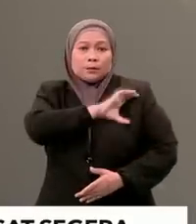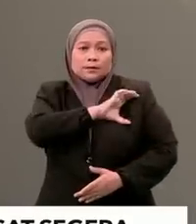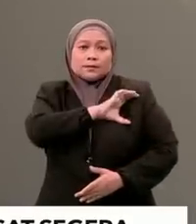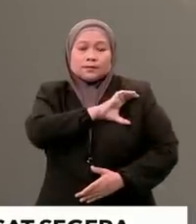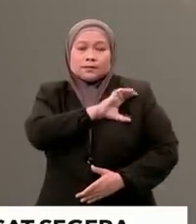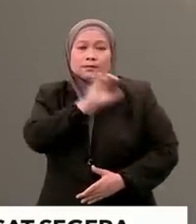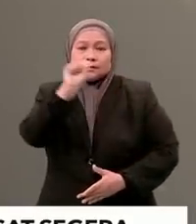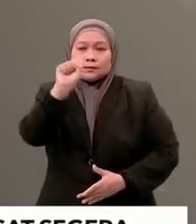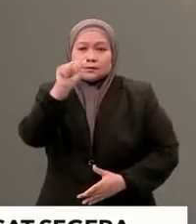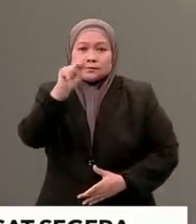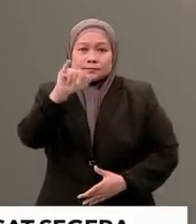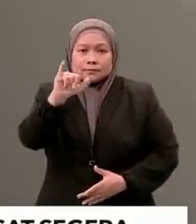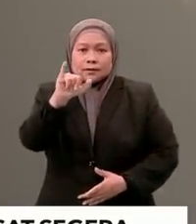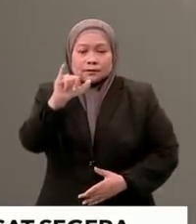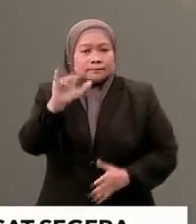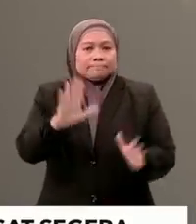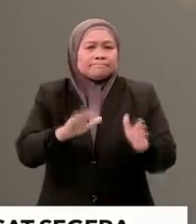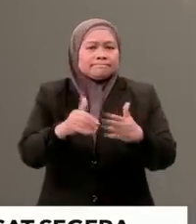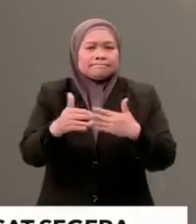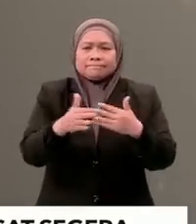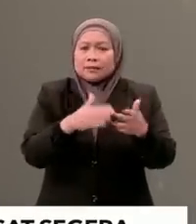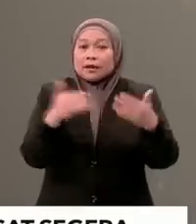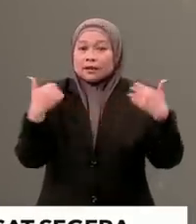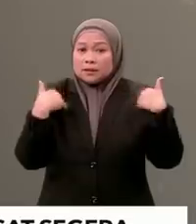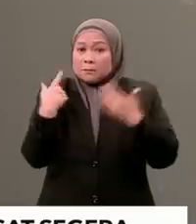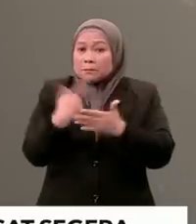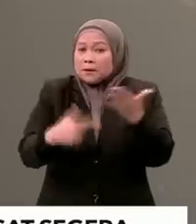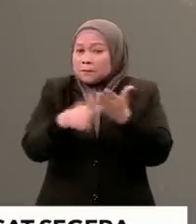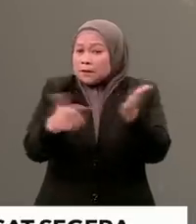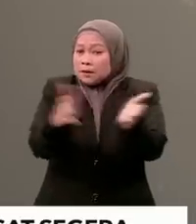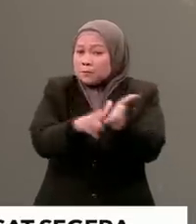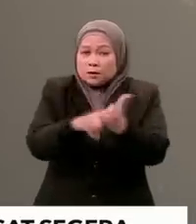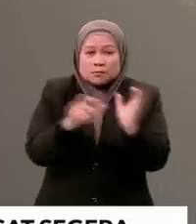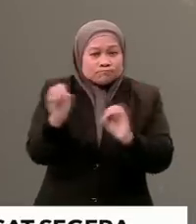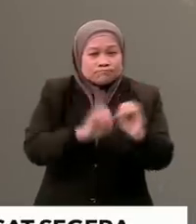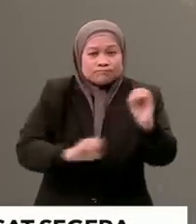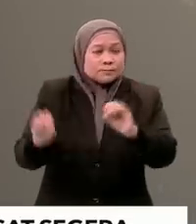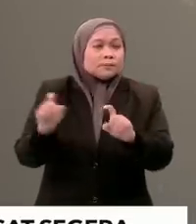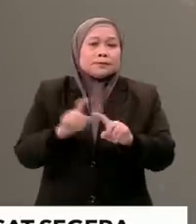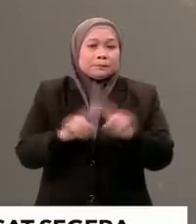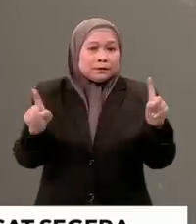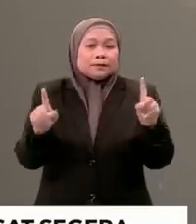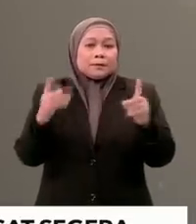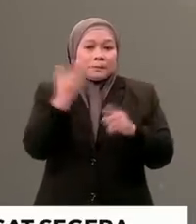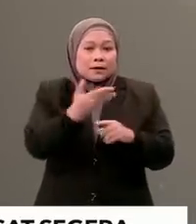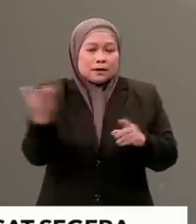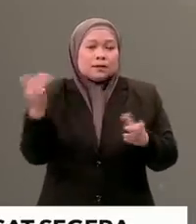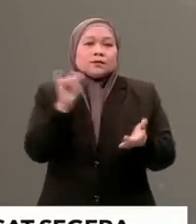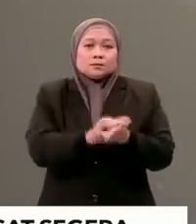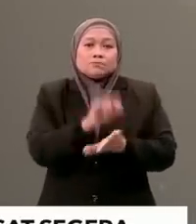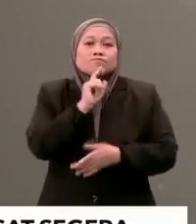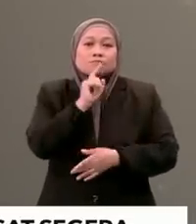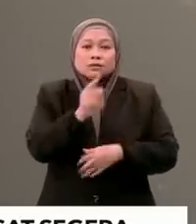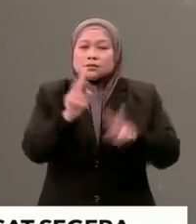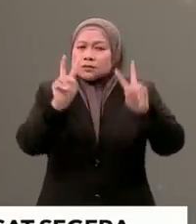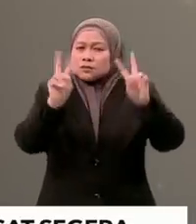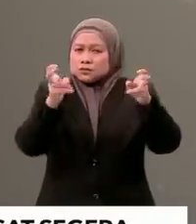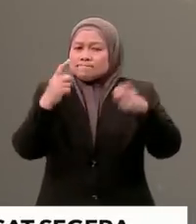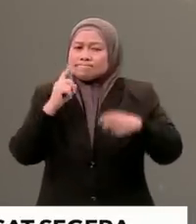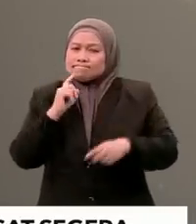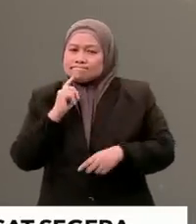Sani berkata biarpun belum terdapat sebaran laporan yang dibuat namun PKI itu adalah satu isu yang